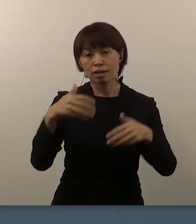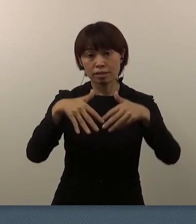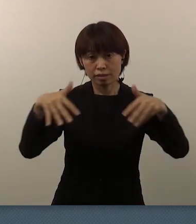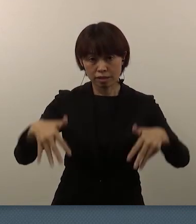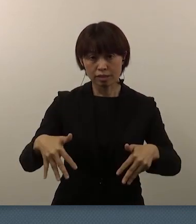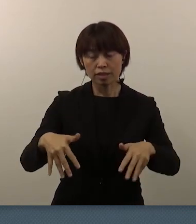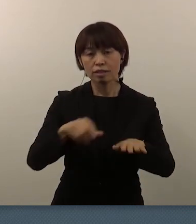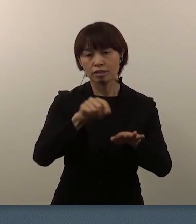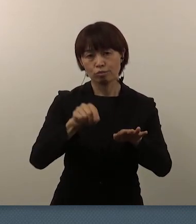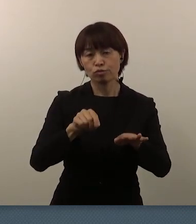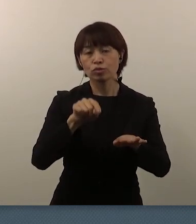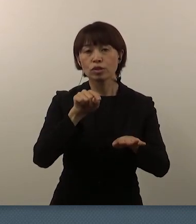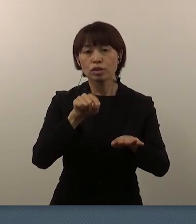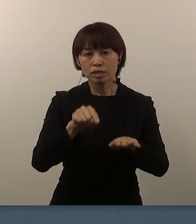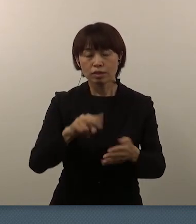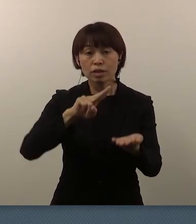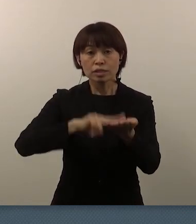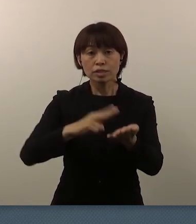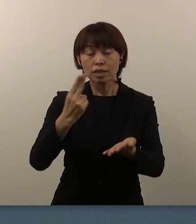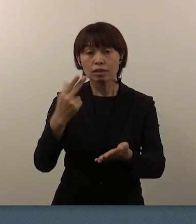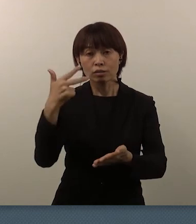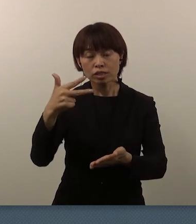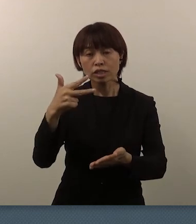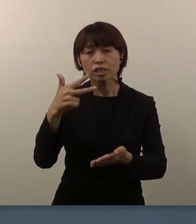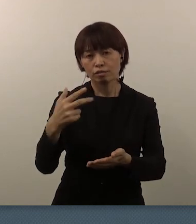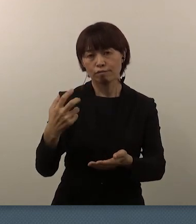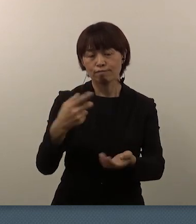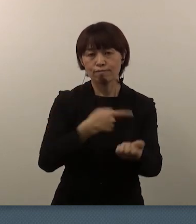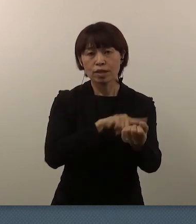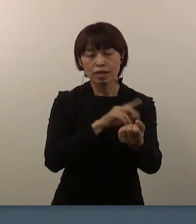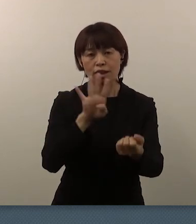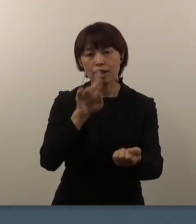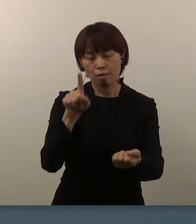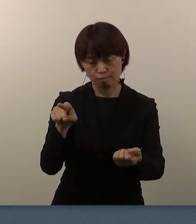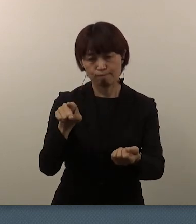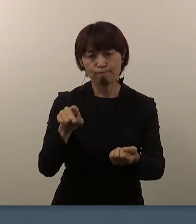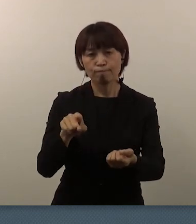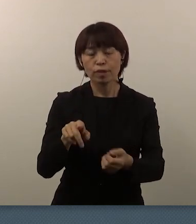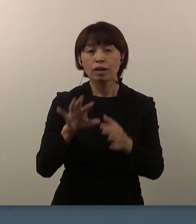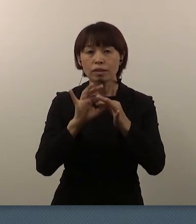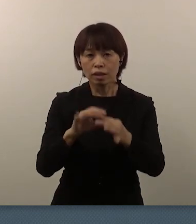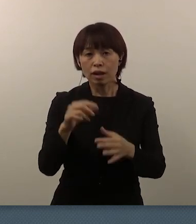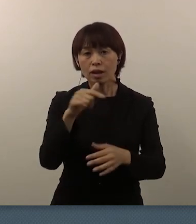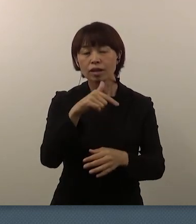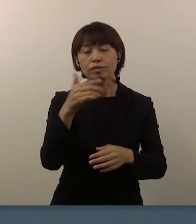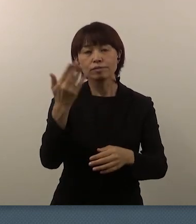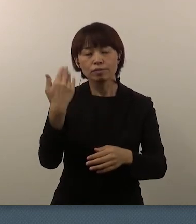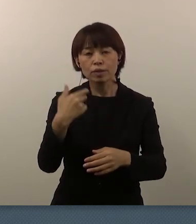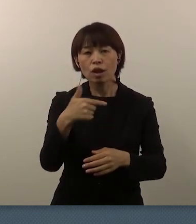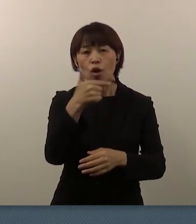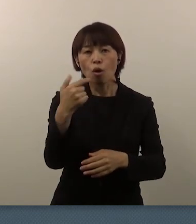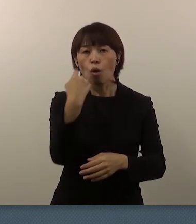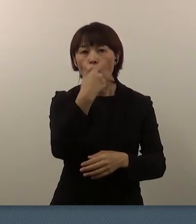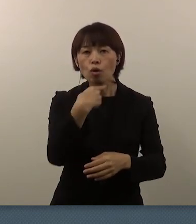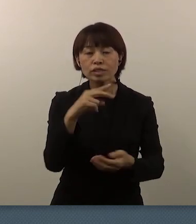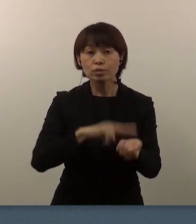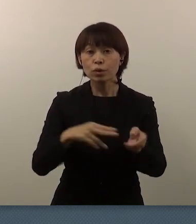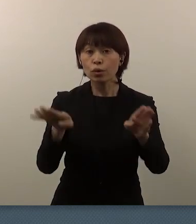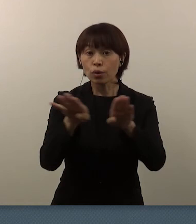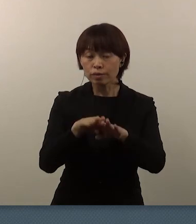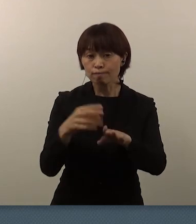事務というのは、指定都市の権限とされております。ですから、まあ、旧大口病院の所管というのは横浜市ということにはなります